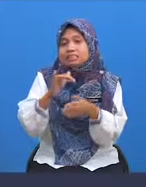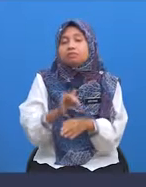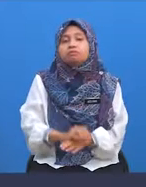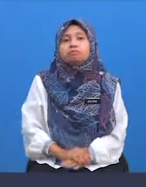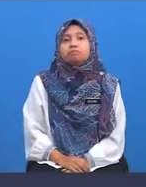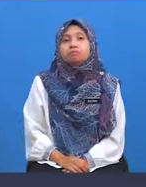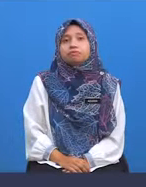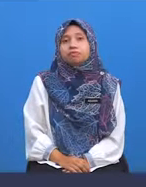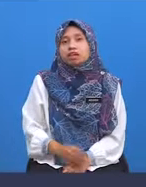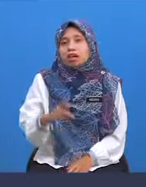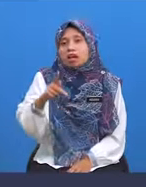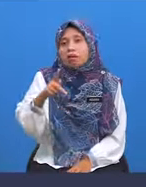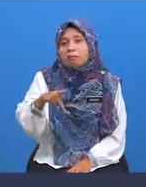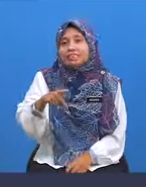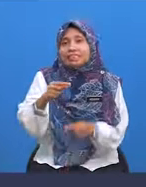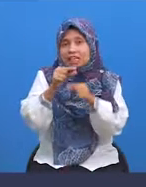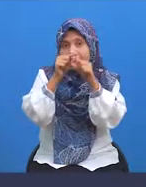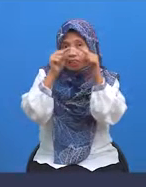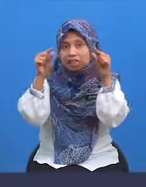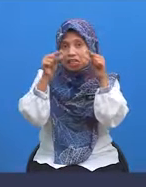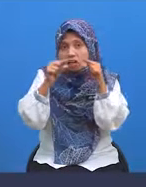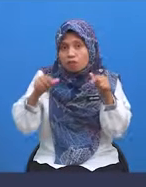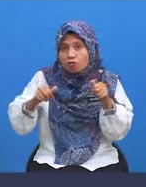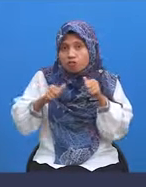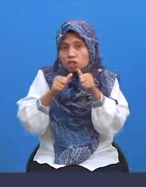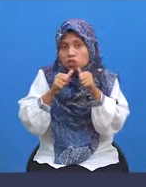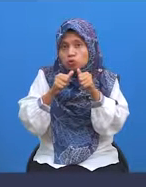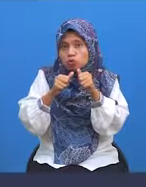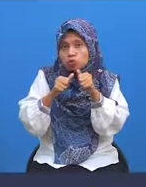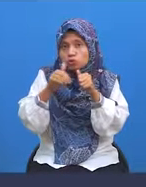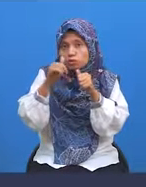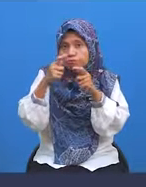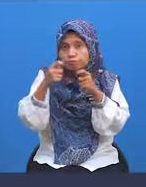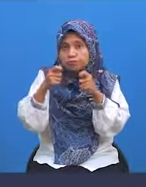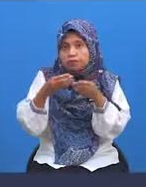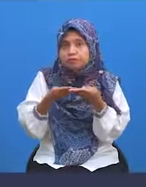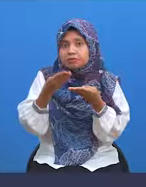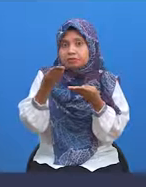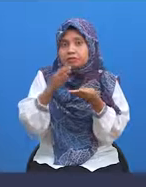Pastikan graf kita mengikut had yang telah diberikan.